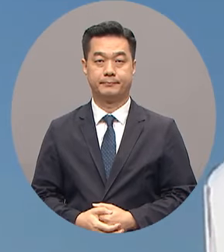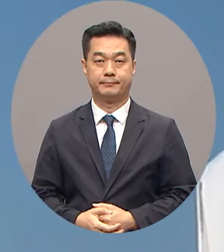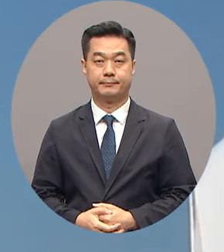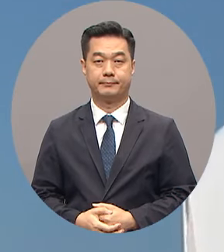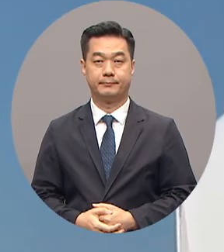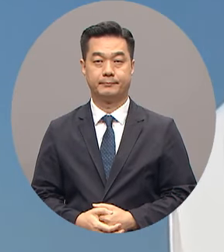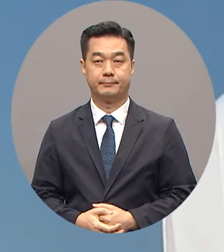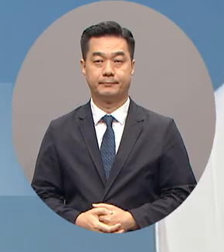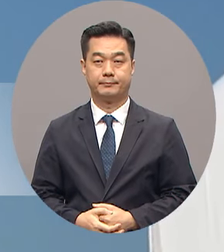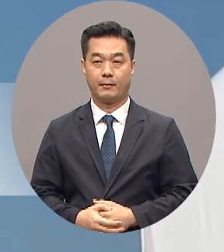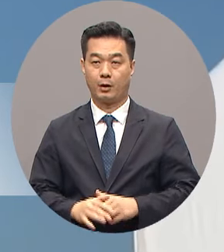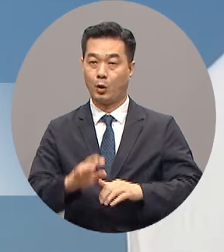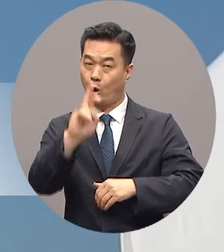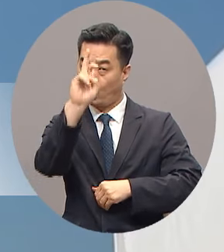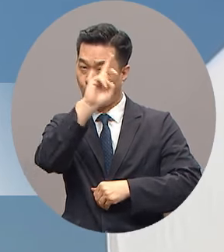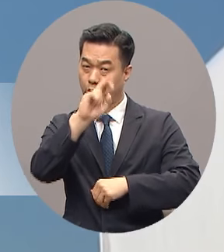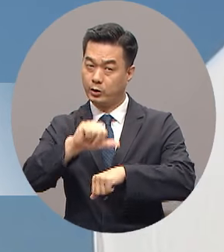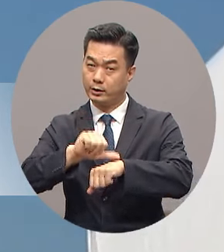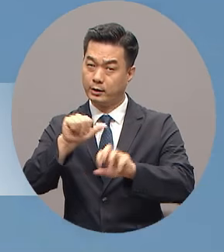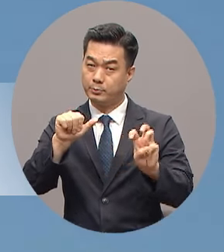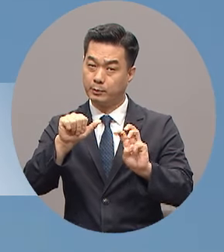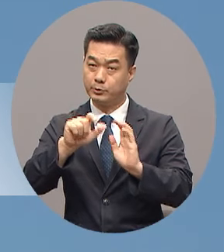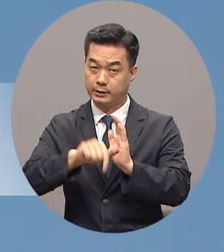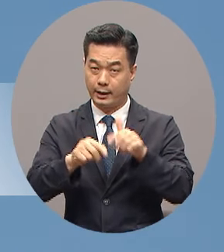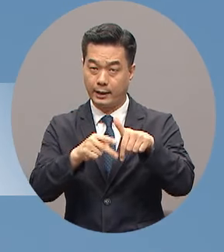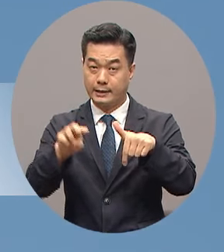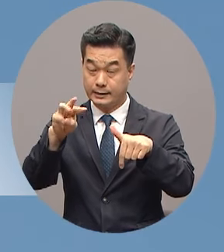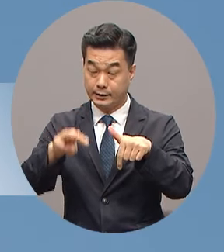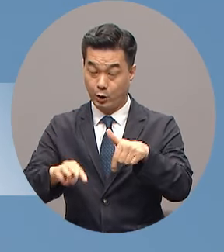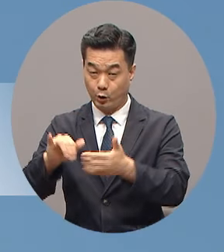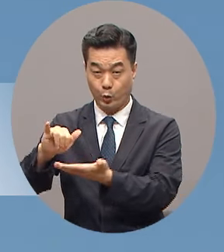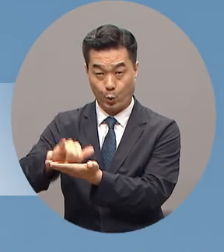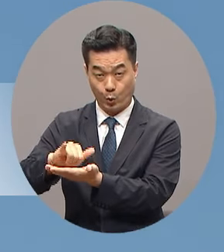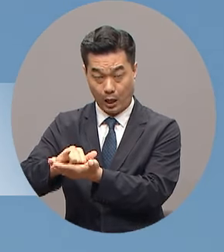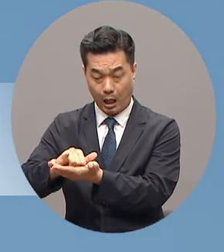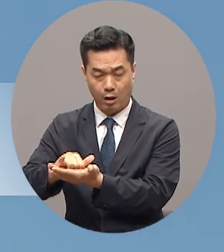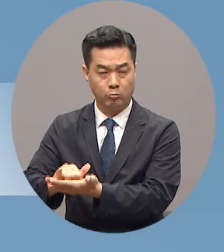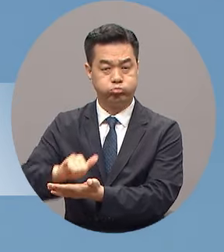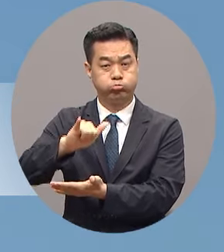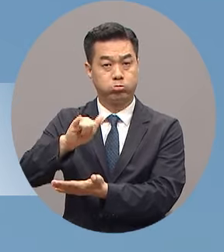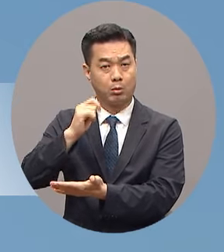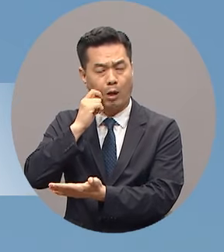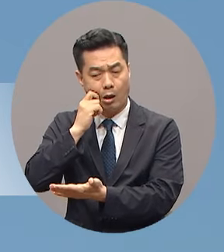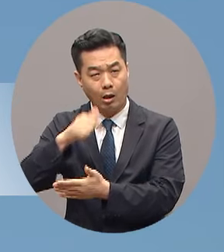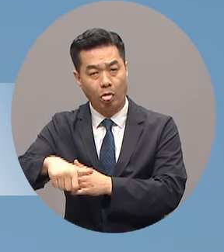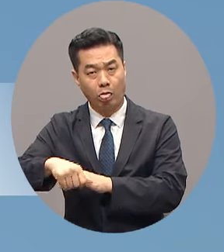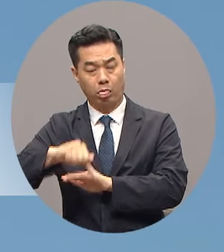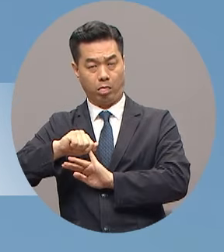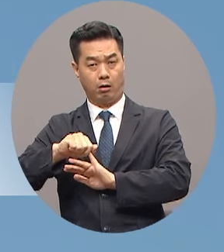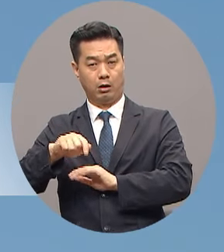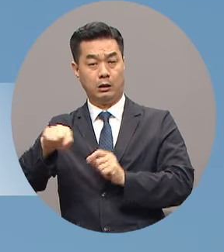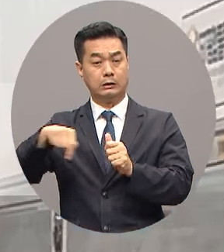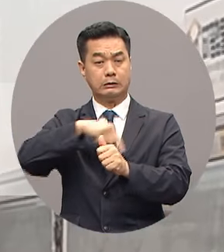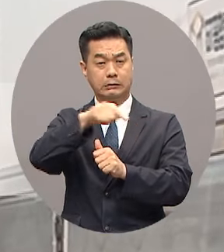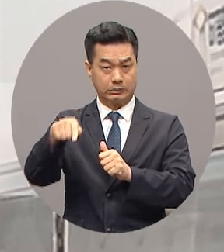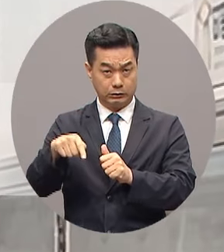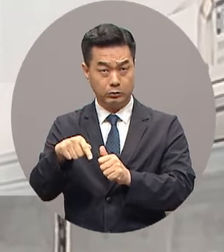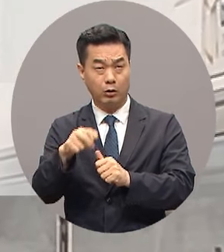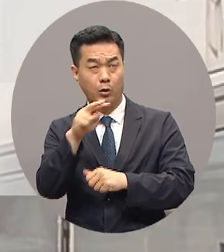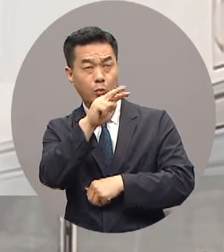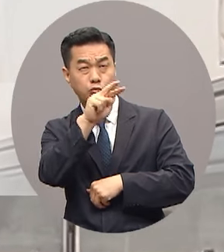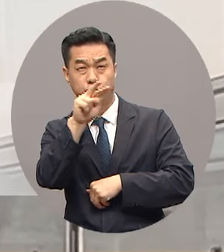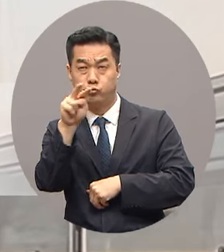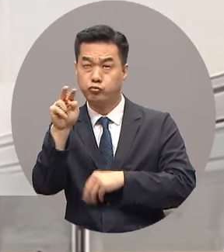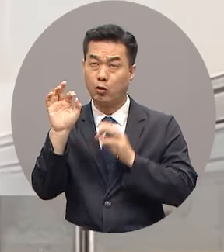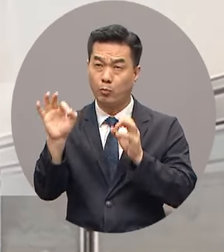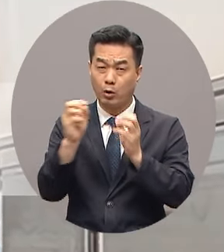오늘 오전 5시 반쯤 인천국제공 의 항공기 운항이 중단됐습니다 공항 근처 상공에서 북한이 날린